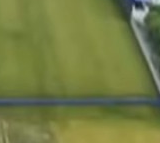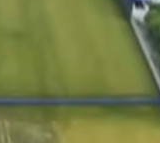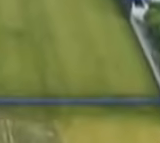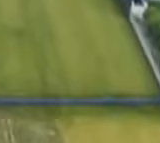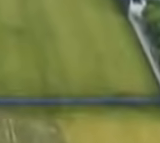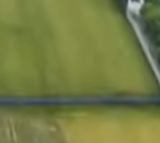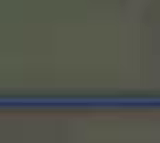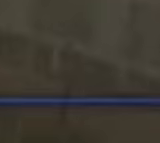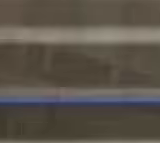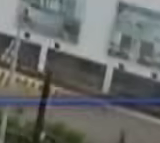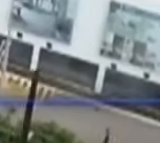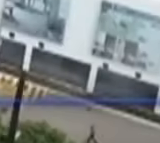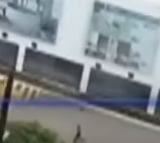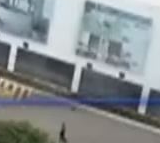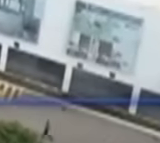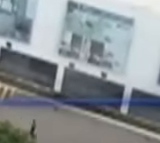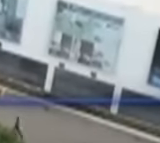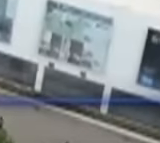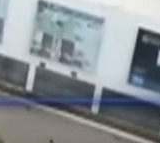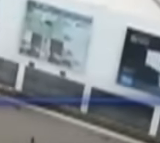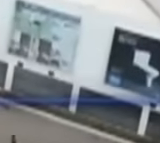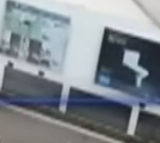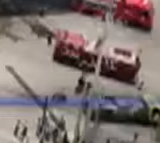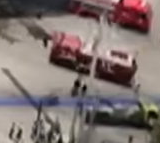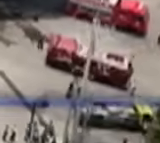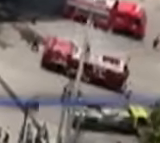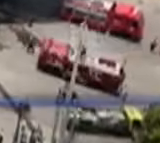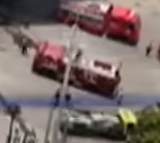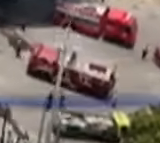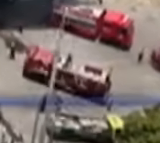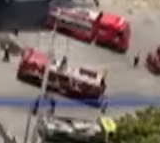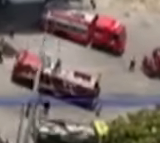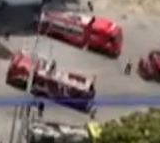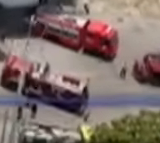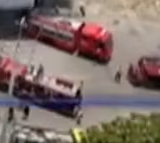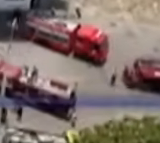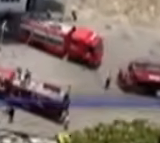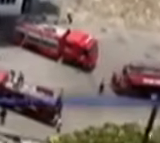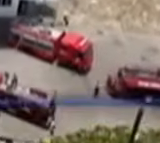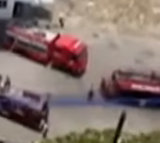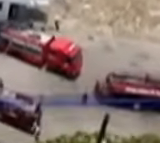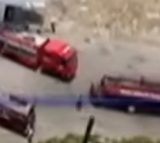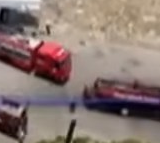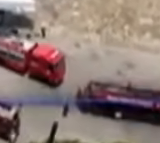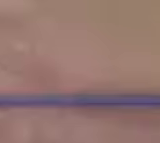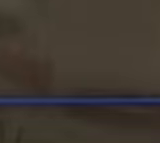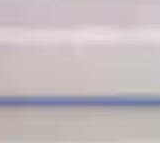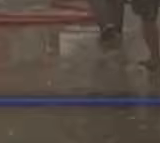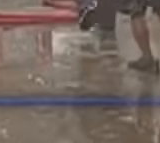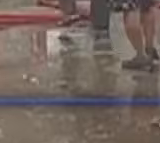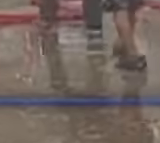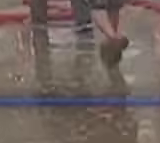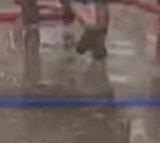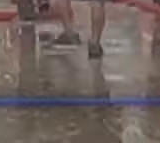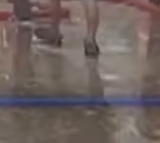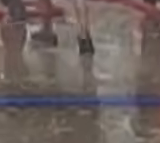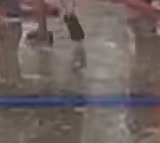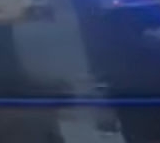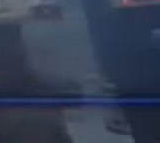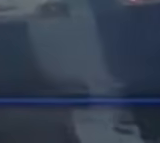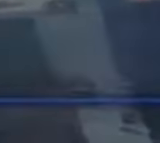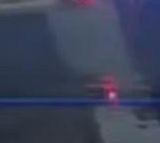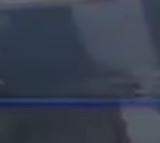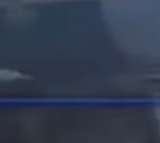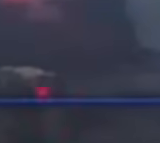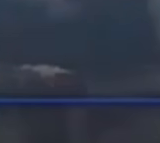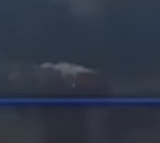Kaliwat ka ng sunog na naman. Warehouse ng Home and Construction Supplies nilamon ng apoy sa Baliwag, Bulacan. Ang mga bumbero